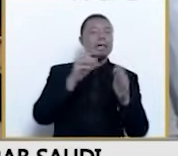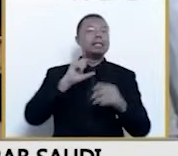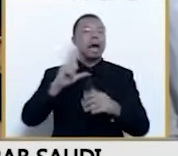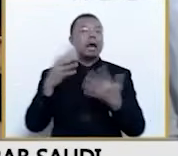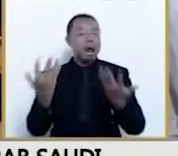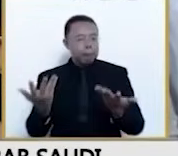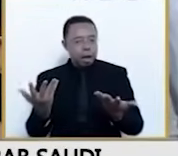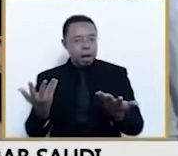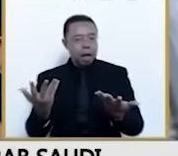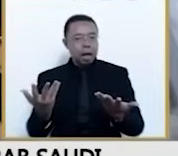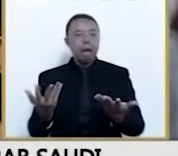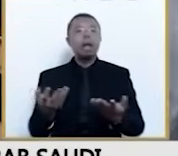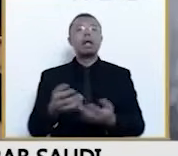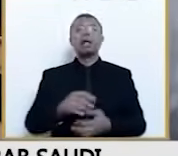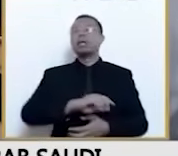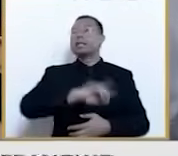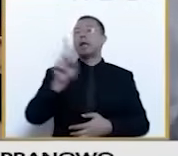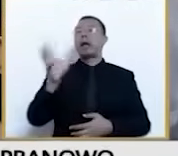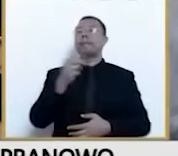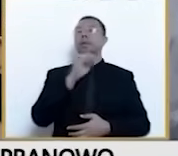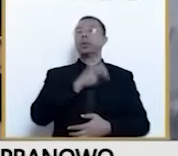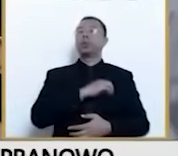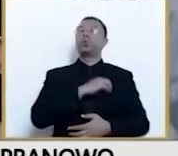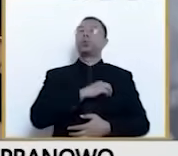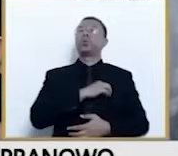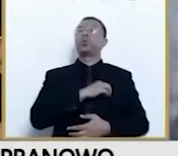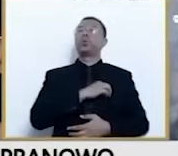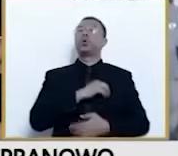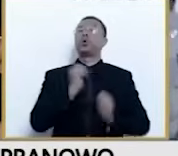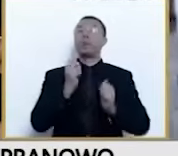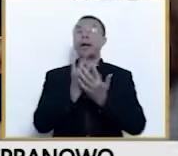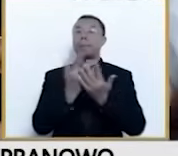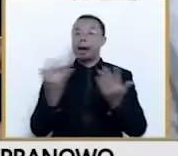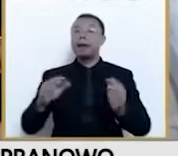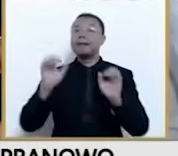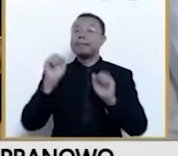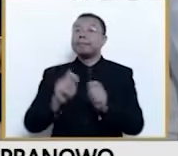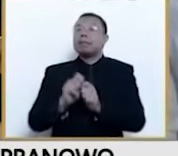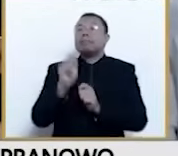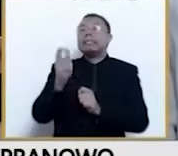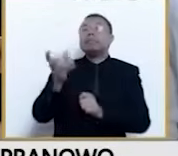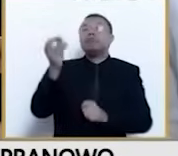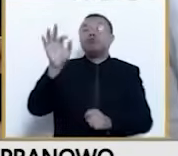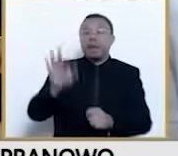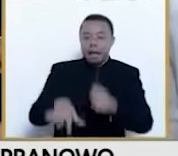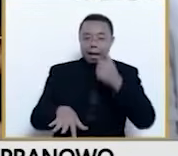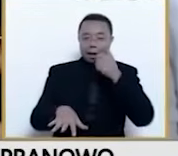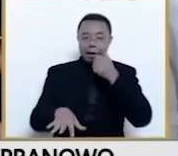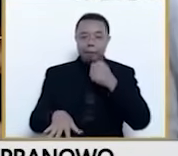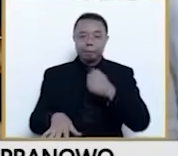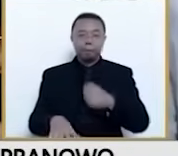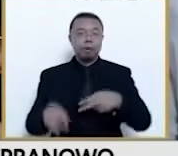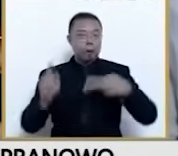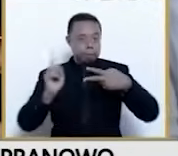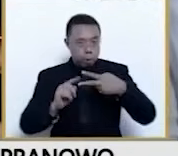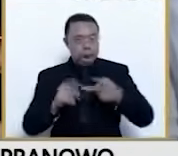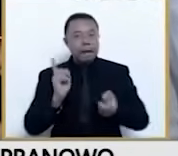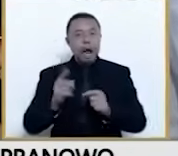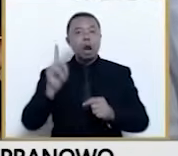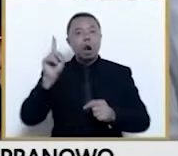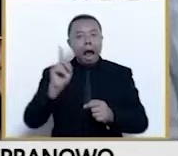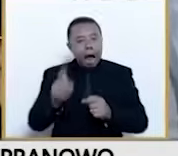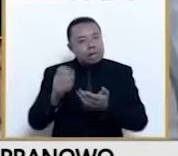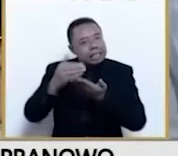dengan cara apa? Tidak mengambil untung agar rakyat bisa menjangkau hunian itu. Yang kedua, kalau toh